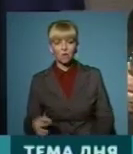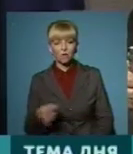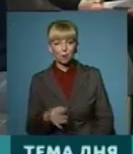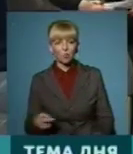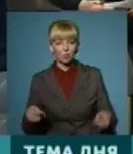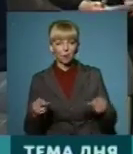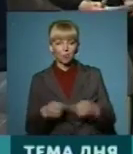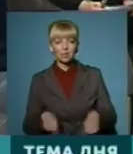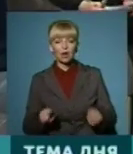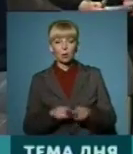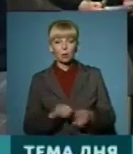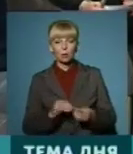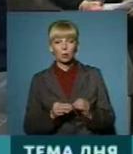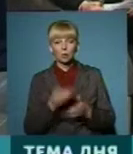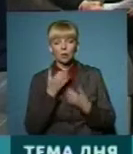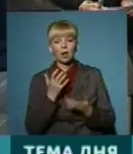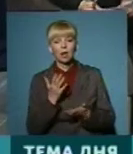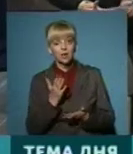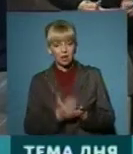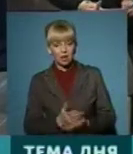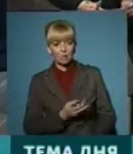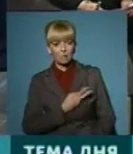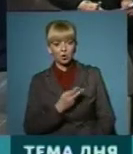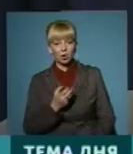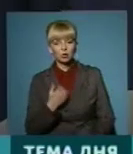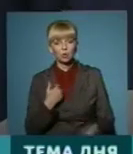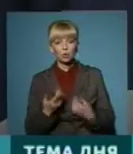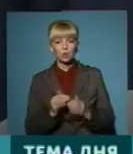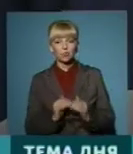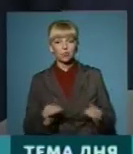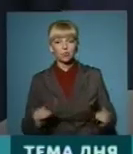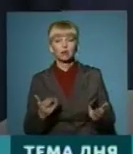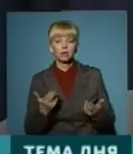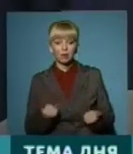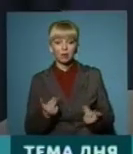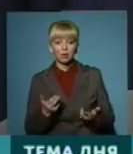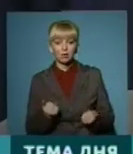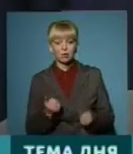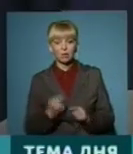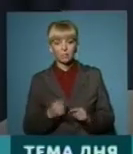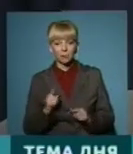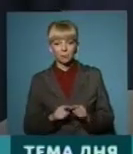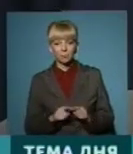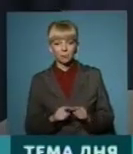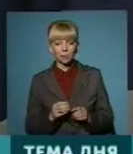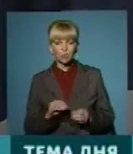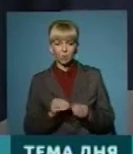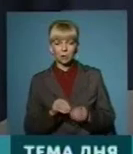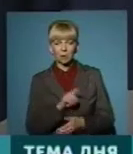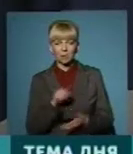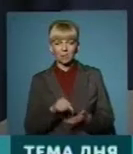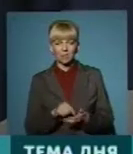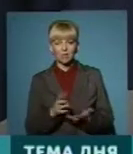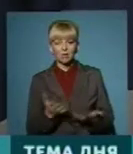конкретно такой проблемы нет. Але є бажання щодо дітей. А до дітей, да. Значить, це ну, проблемне питання, яке,